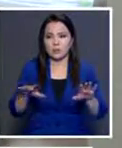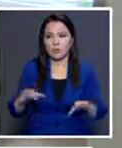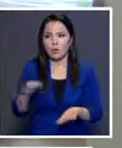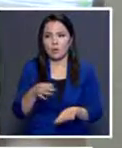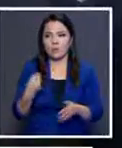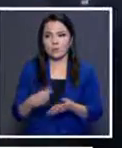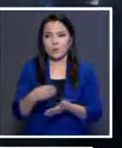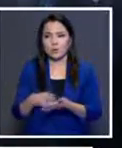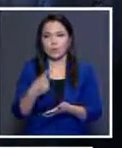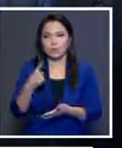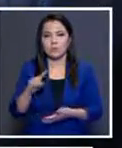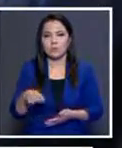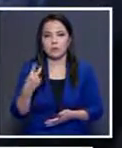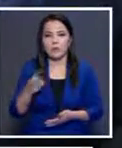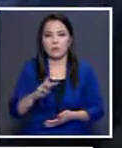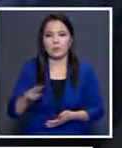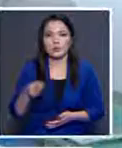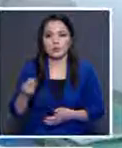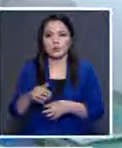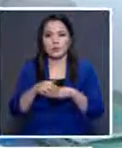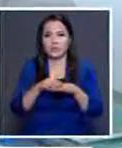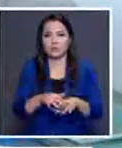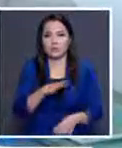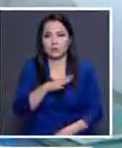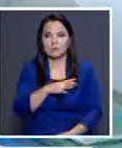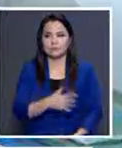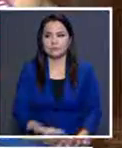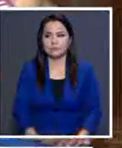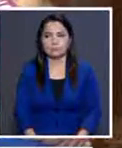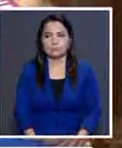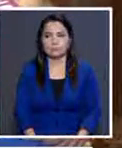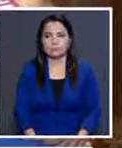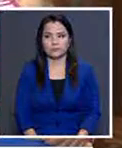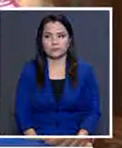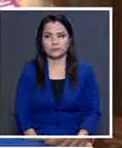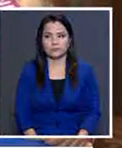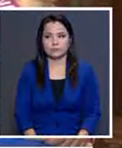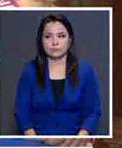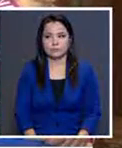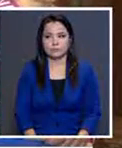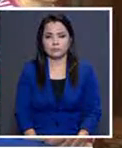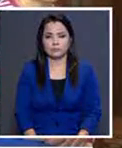облыс бюджетінен 1,2 миллиард теңгеге жуық қаржы бөлінген. Мен қызмет атқаратын